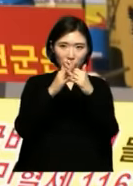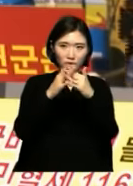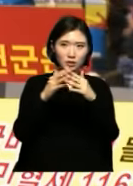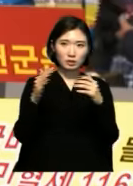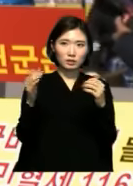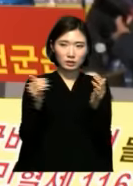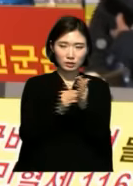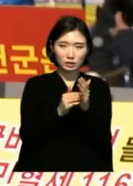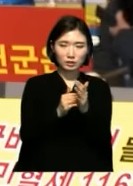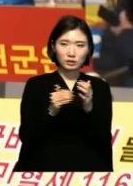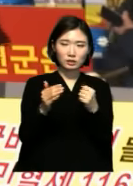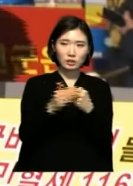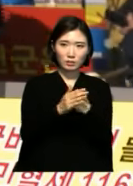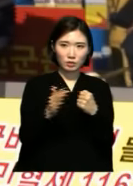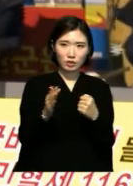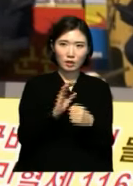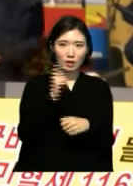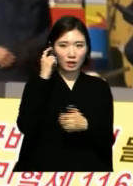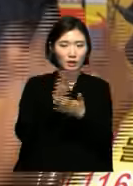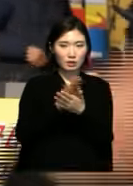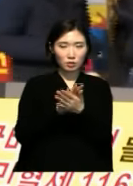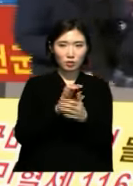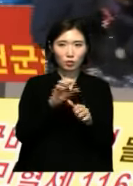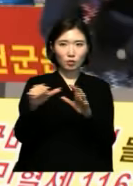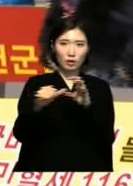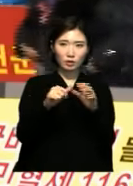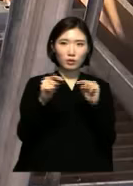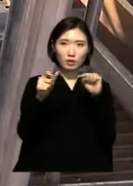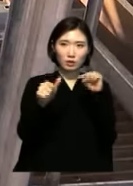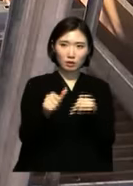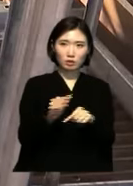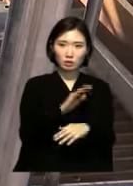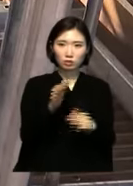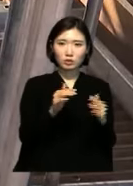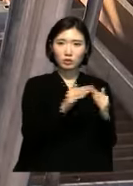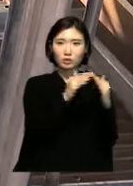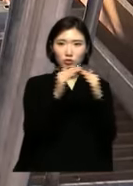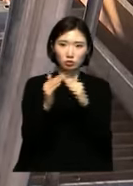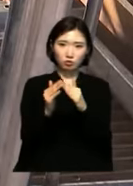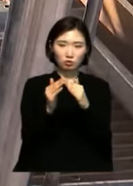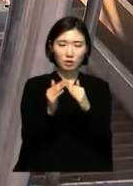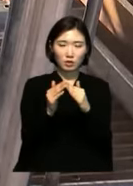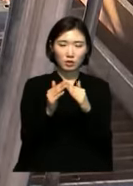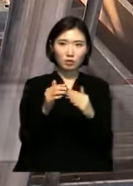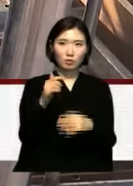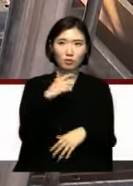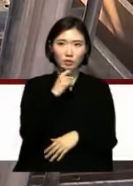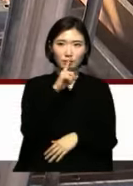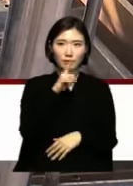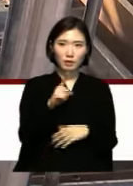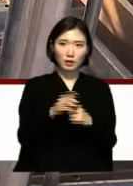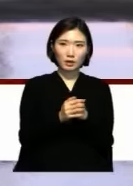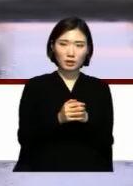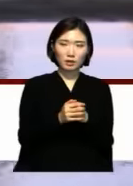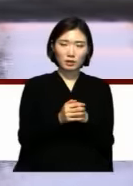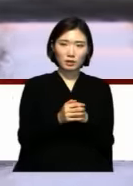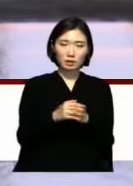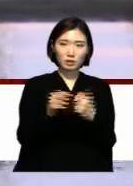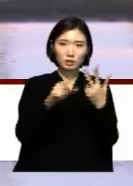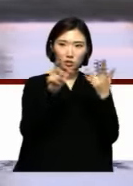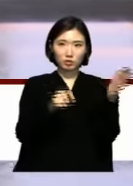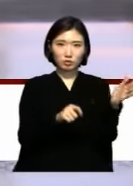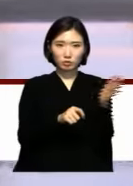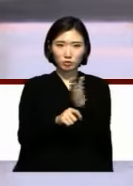써라. 그러면 저희 이주 대책을 마련해달라는 겁니다. 다른 데로 갈 테니까. 30여 곳에 이르는 염색 업체들이 지난해